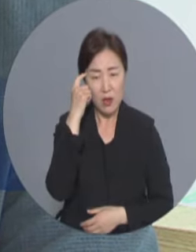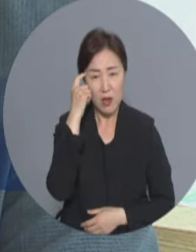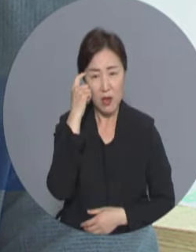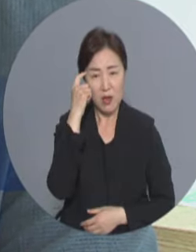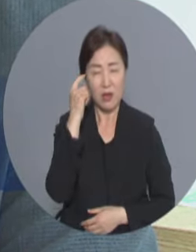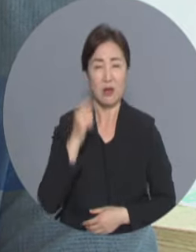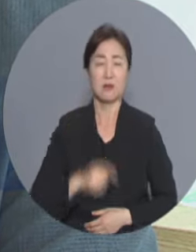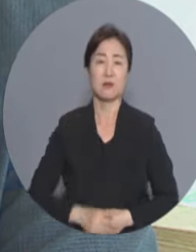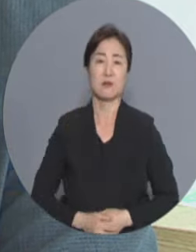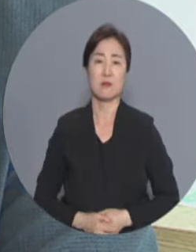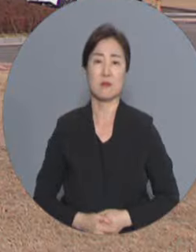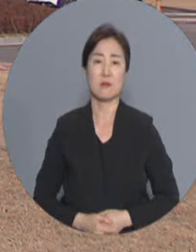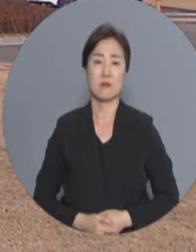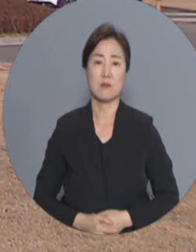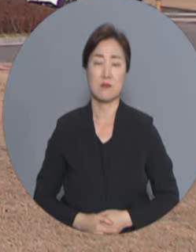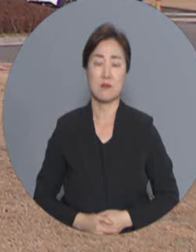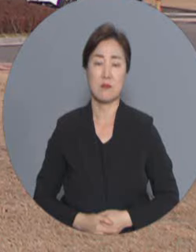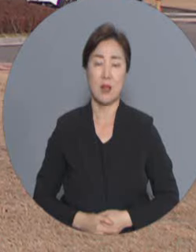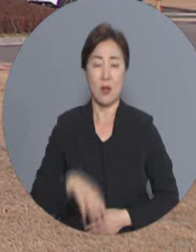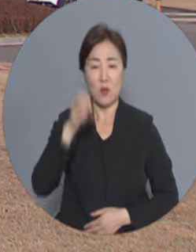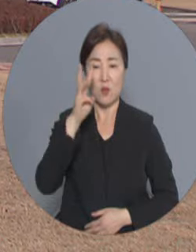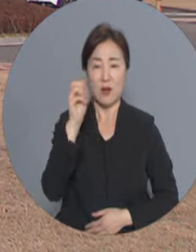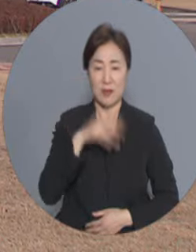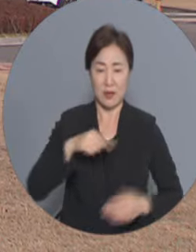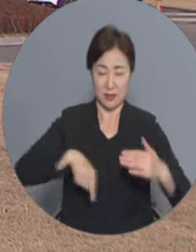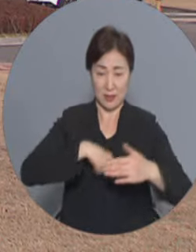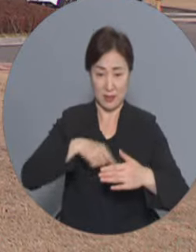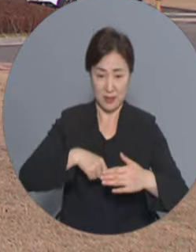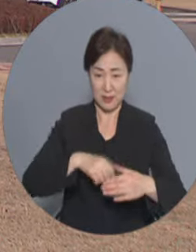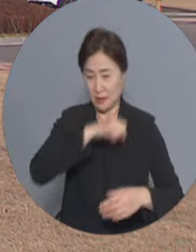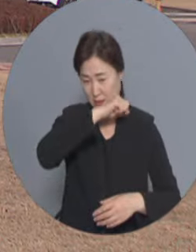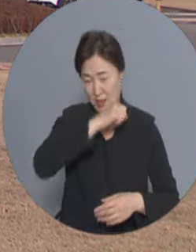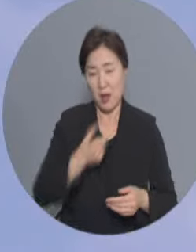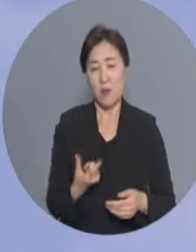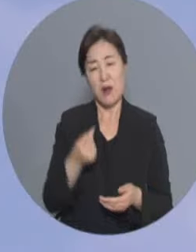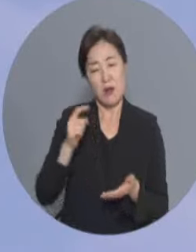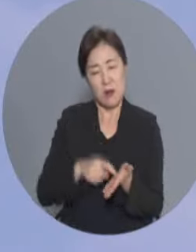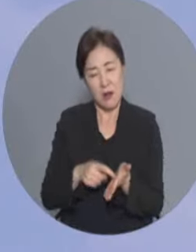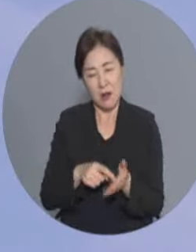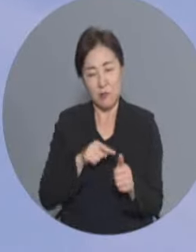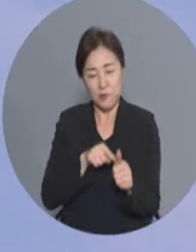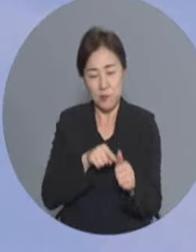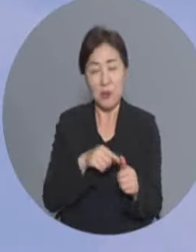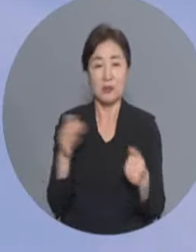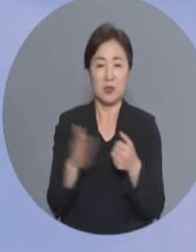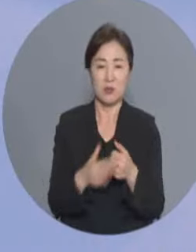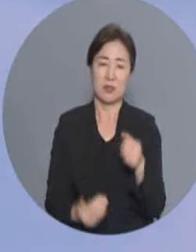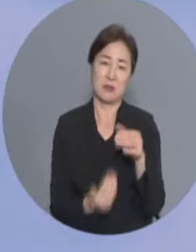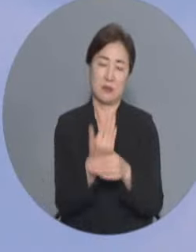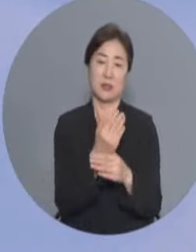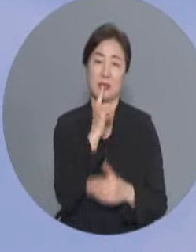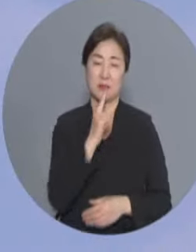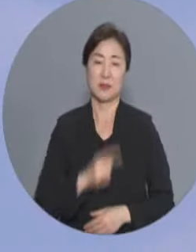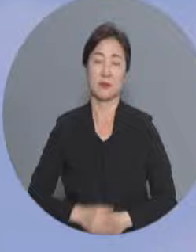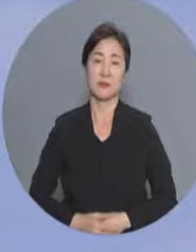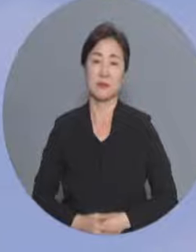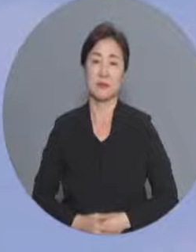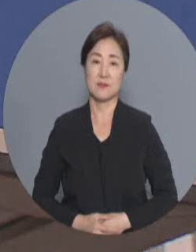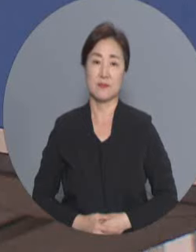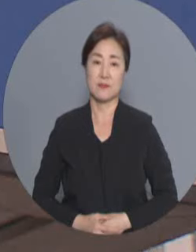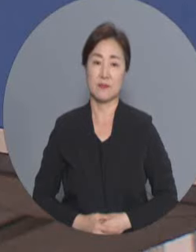준공을 내주고. 광양시 내부에서는 예산 조기 집행에 대한 압박 때문에 벌어진 일이라는 추측이